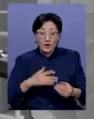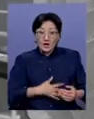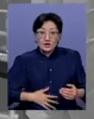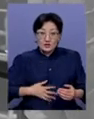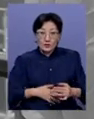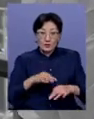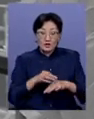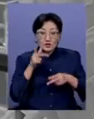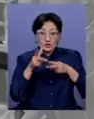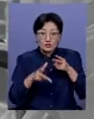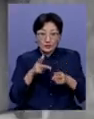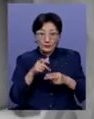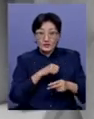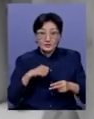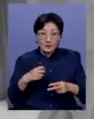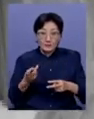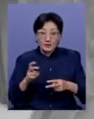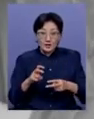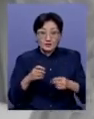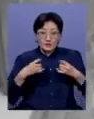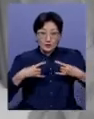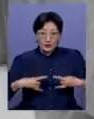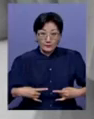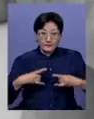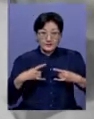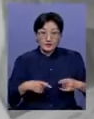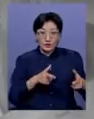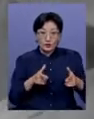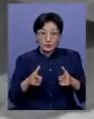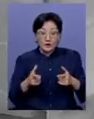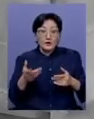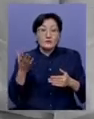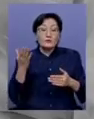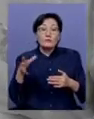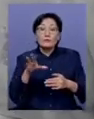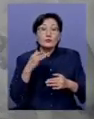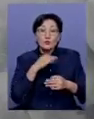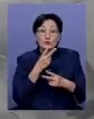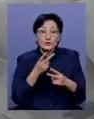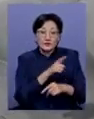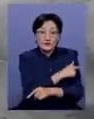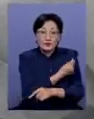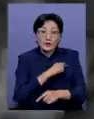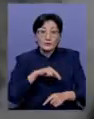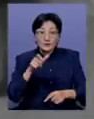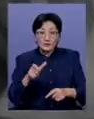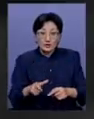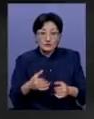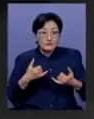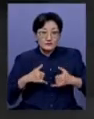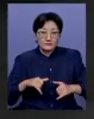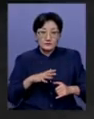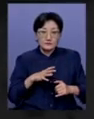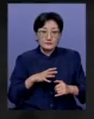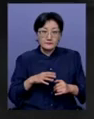стационардың қабылдау бөліміне өзі келген. Ал рентген суреті дайын болғанда, талайды көрген дәрігерлердің өзі таңдайын қақты. Извлекается